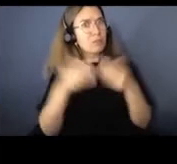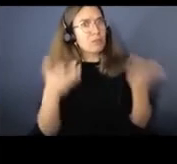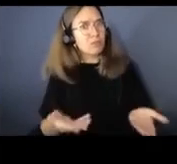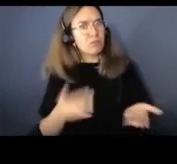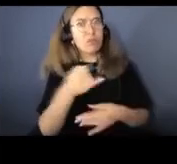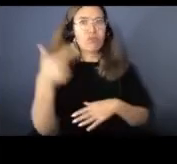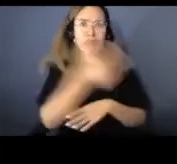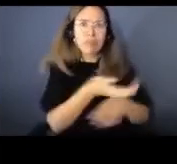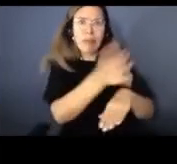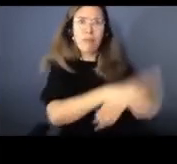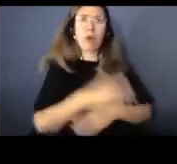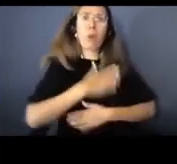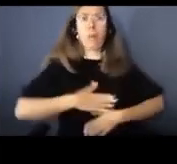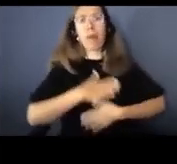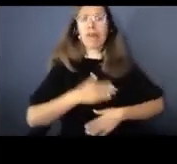d'abattage serait